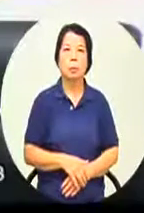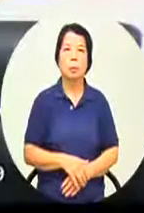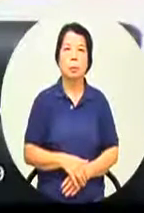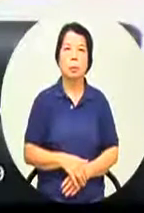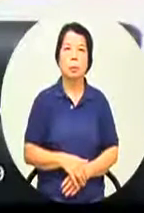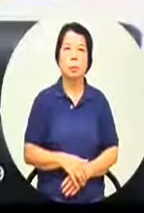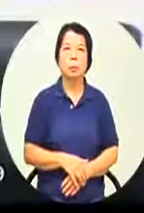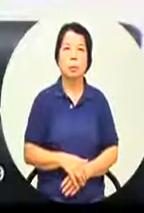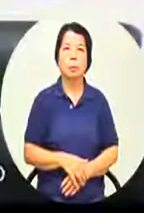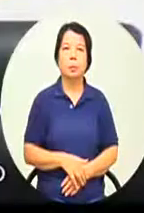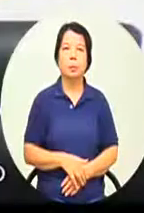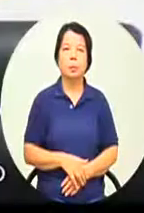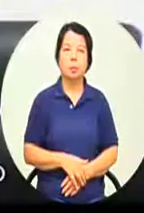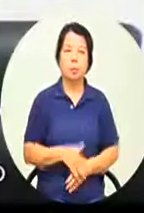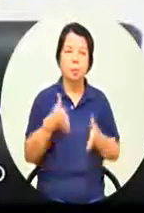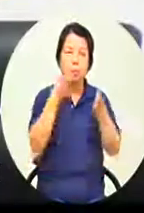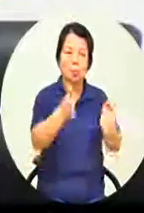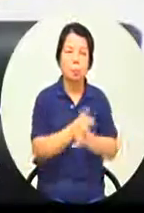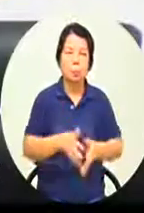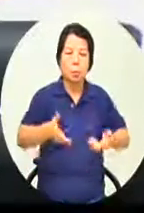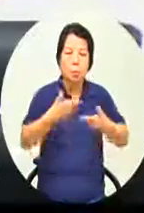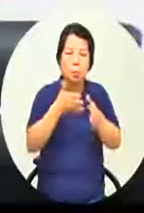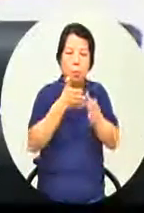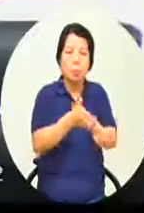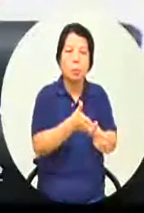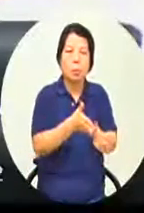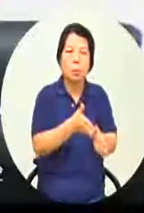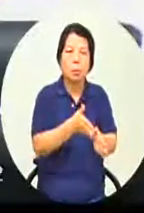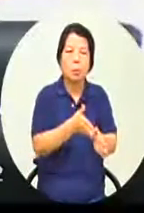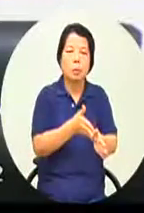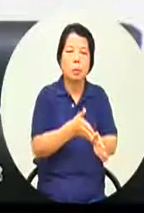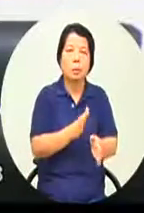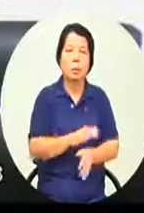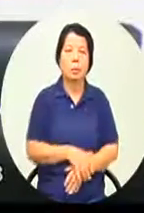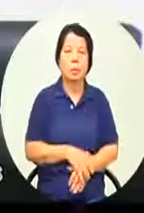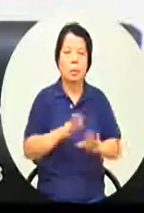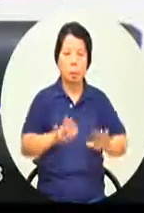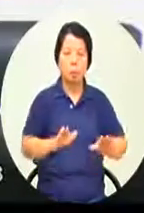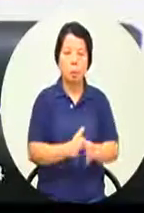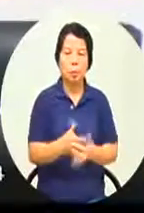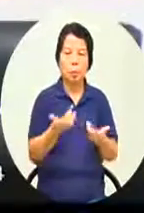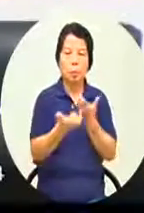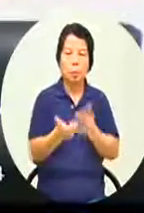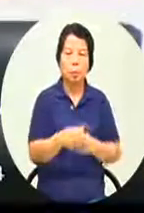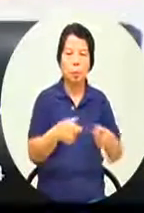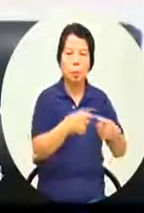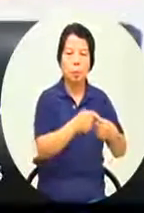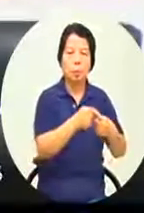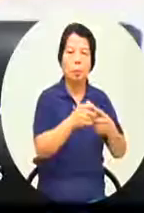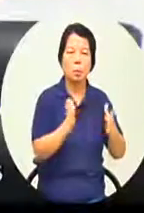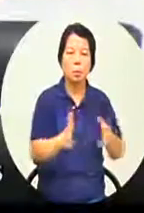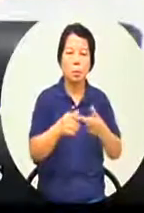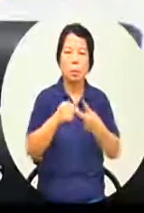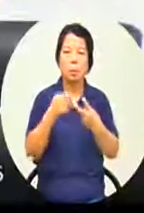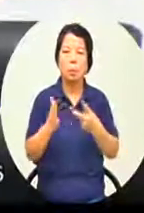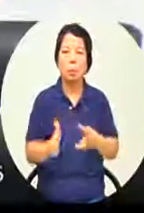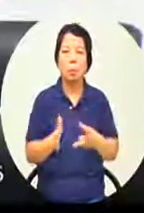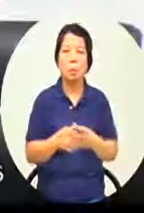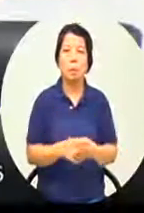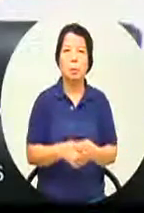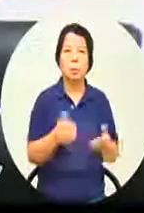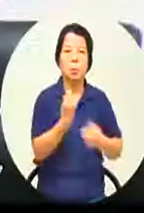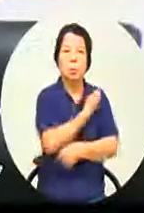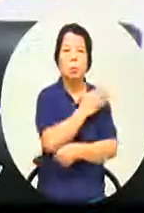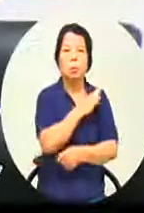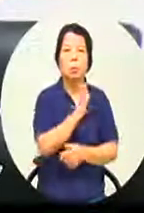捷运局长，针对于轻轨捷运的部分，目前你们有分第一时程表、第二时程表，好，不